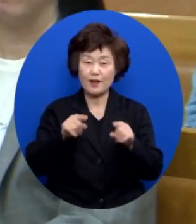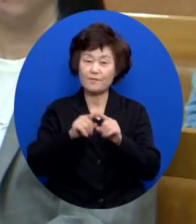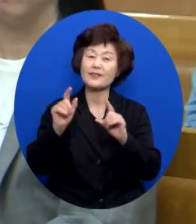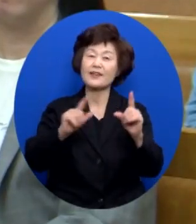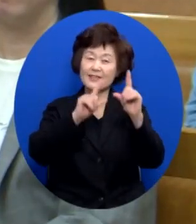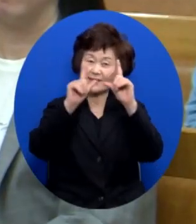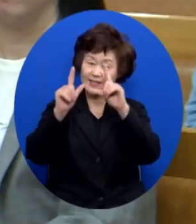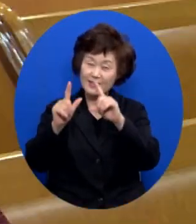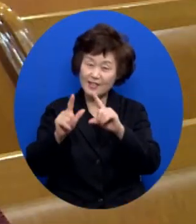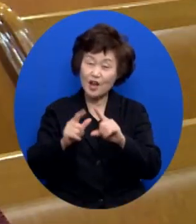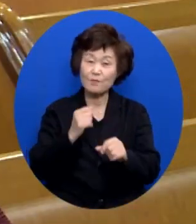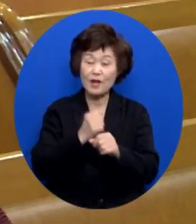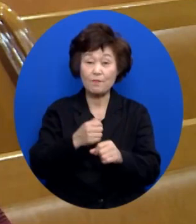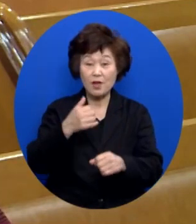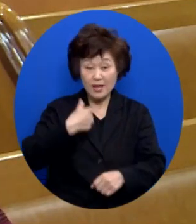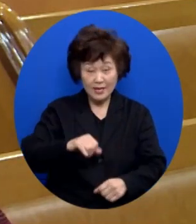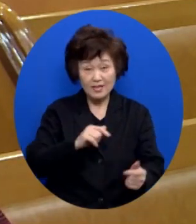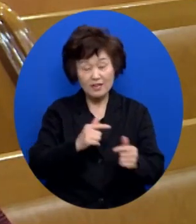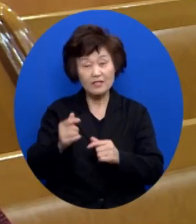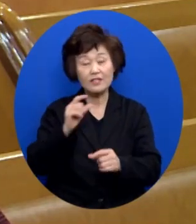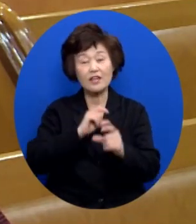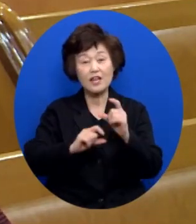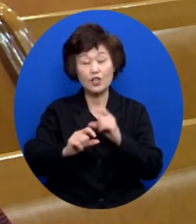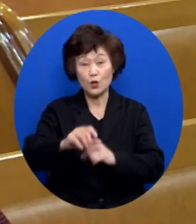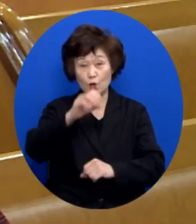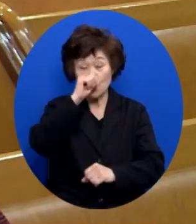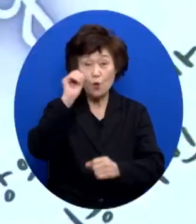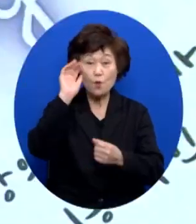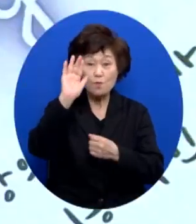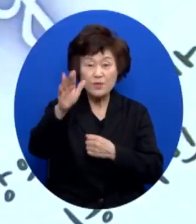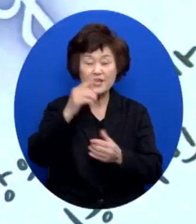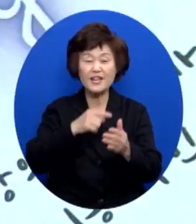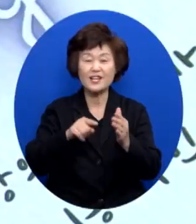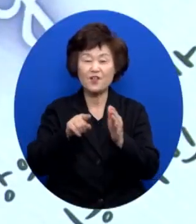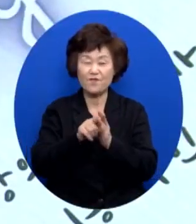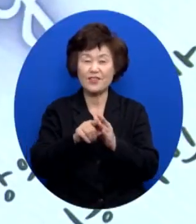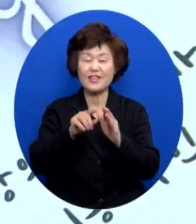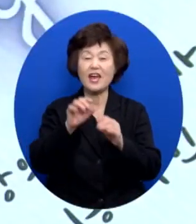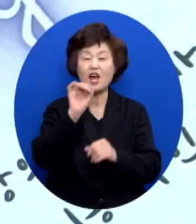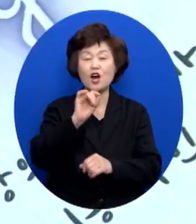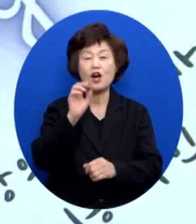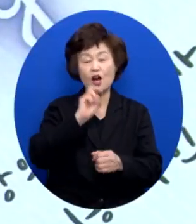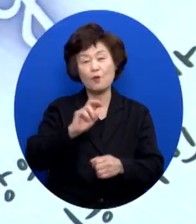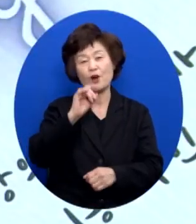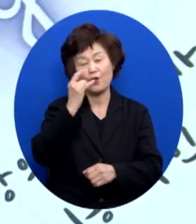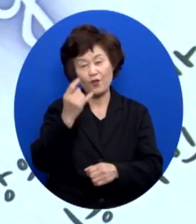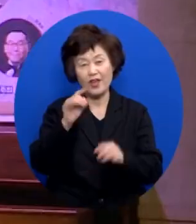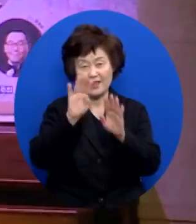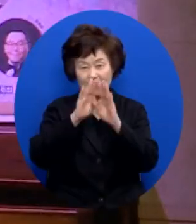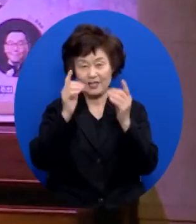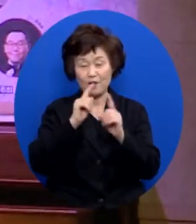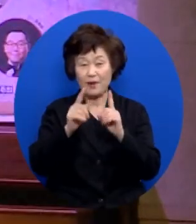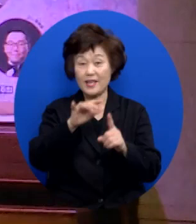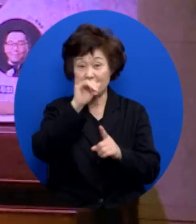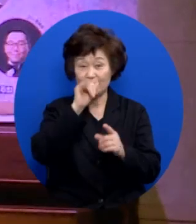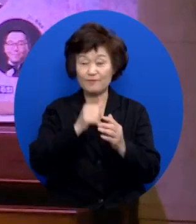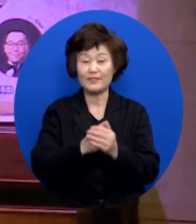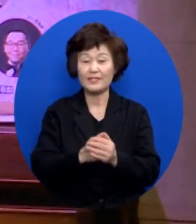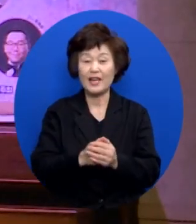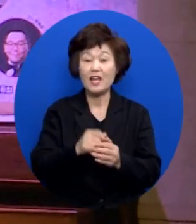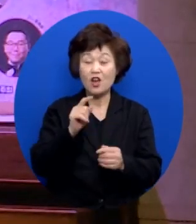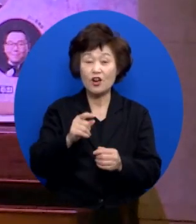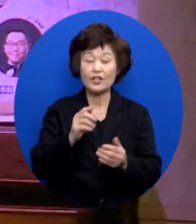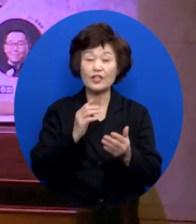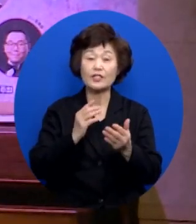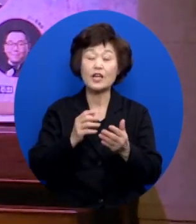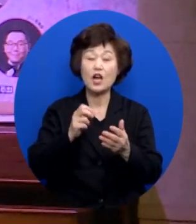나누고 자녀들의 더 나은 미래를 위해 음악회를 준비했다고 인사말에 전했습니다. 음악회는 에일렌의 앙상블의 사운드